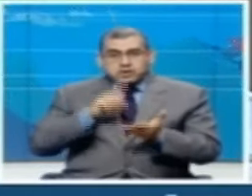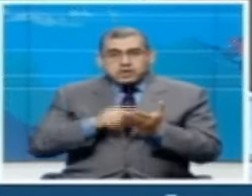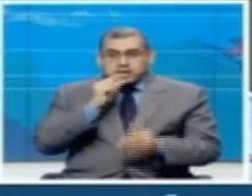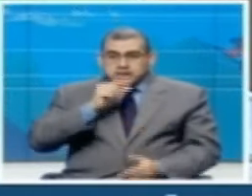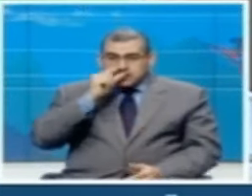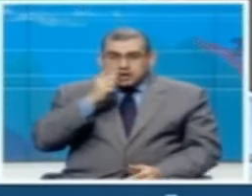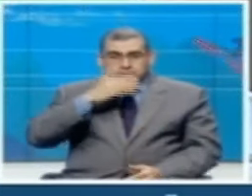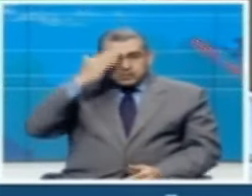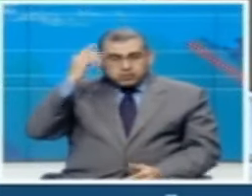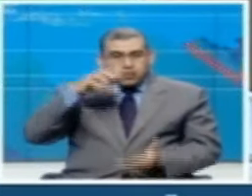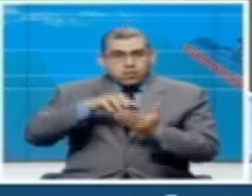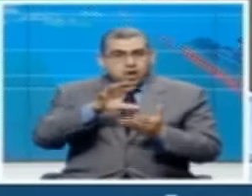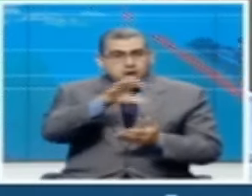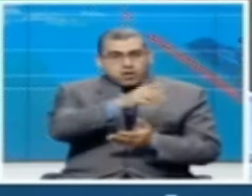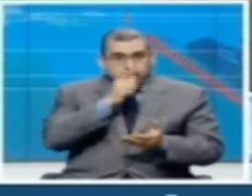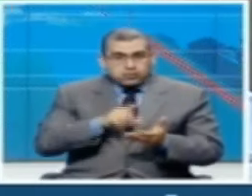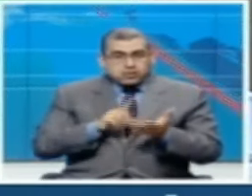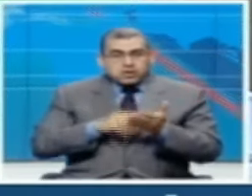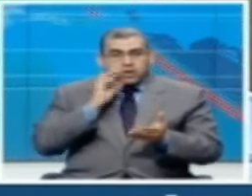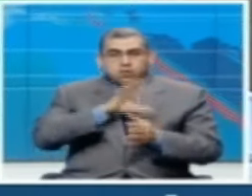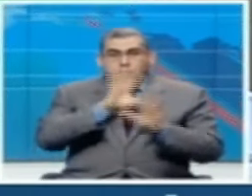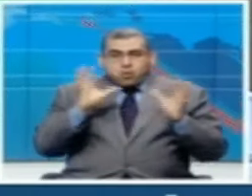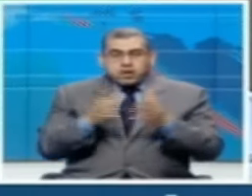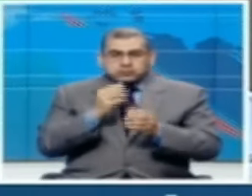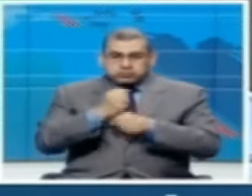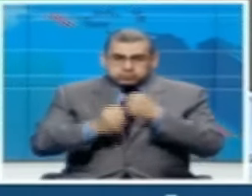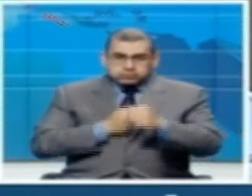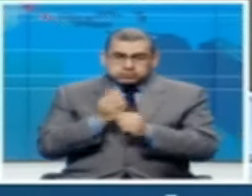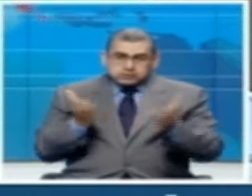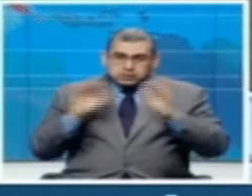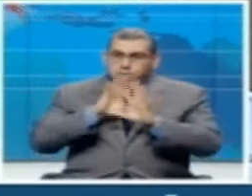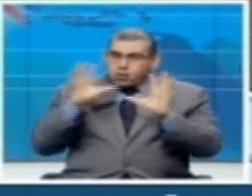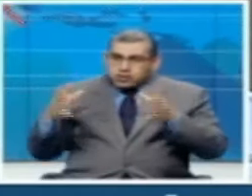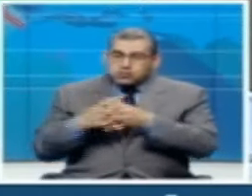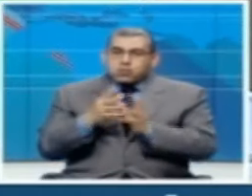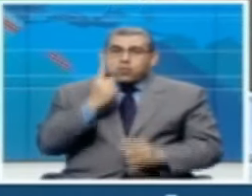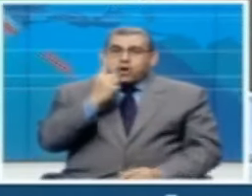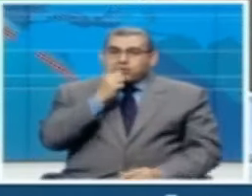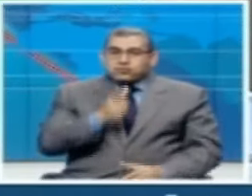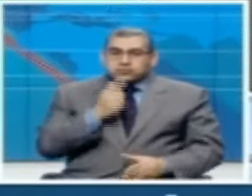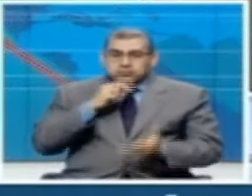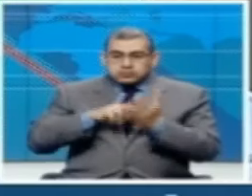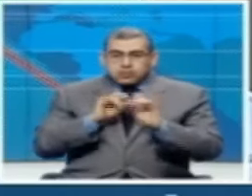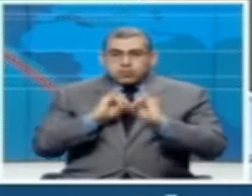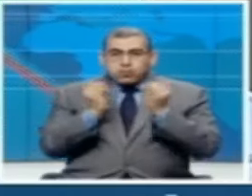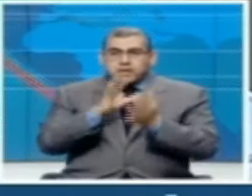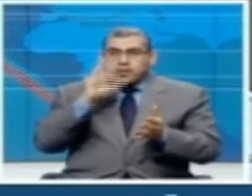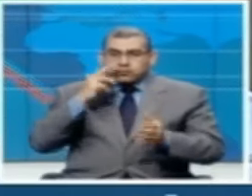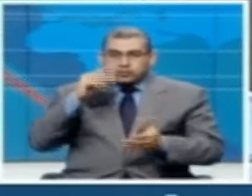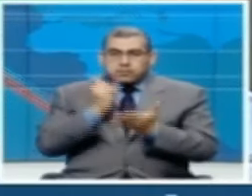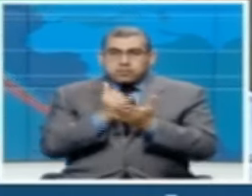والتاريخ والجغرافيا الى مضاعفه الجهود وتوحيدها لوضع المجتمع الدولي امام